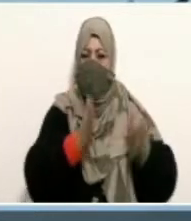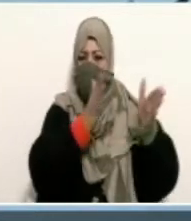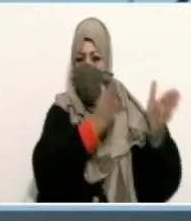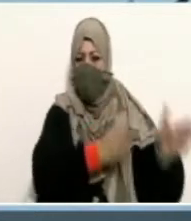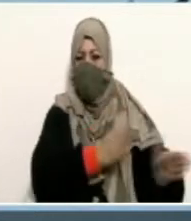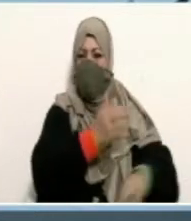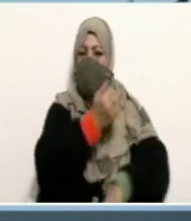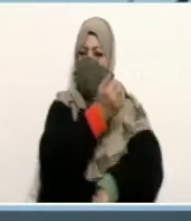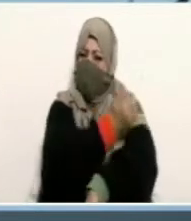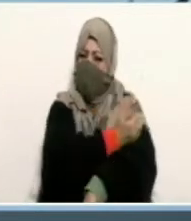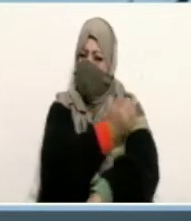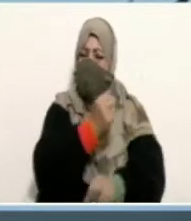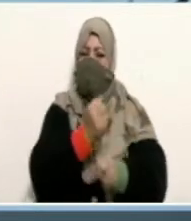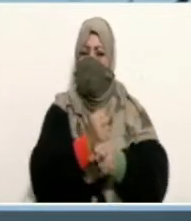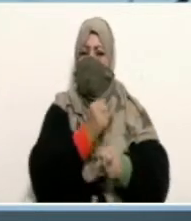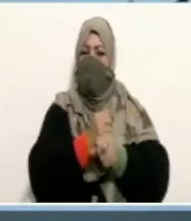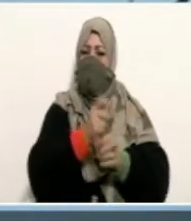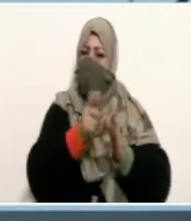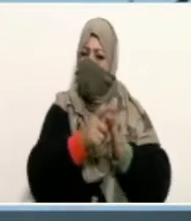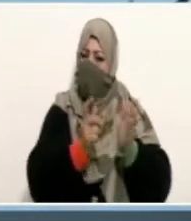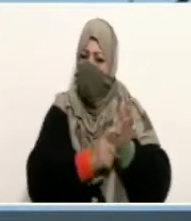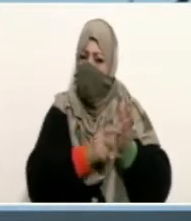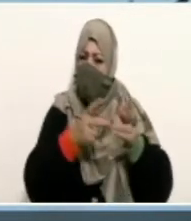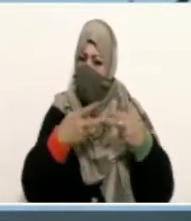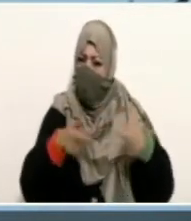وكانت جائزة باللوائح، فهنا